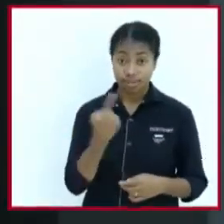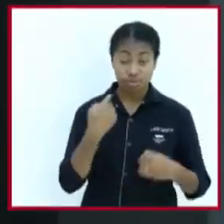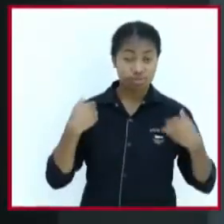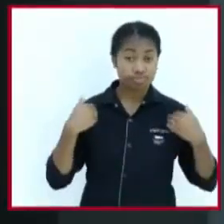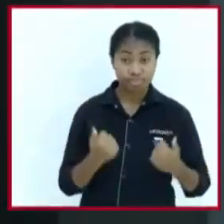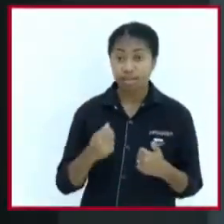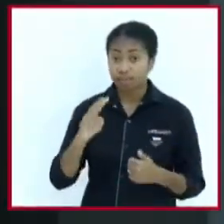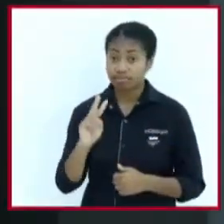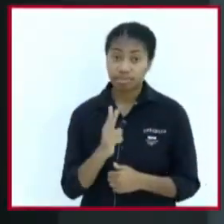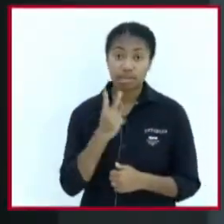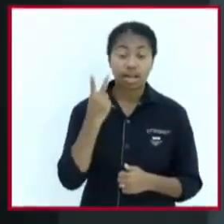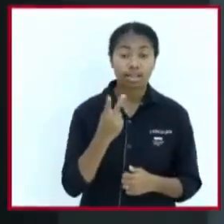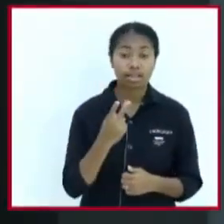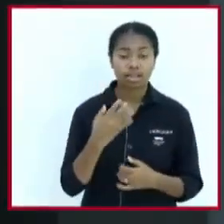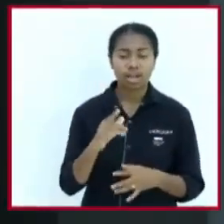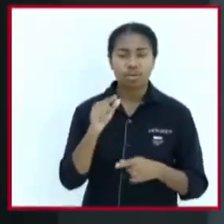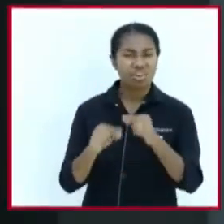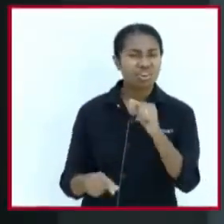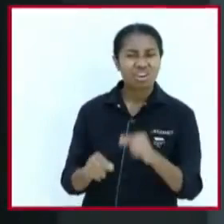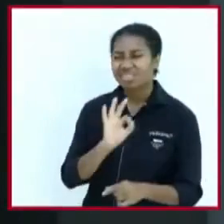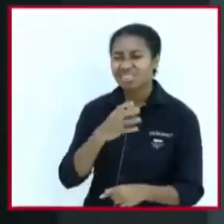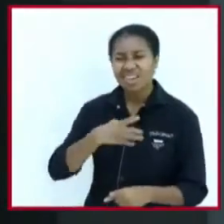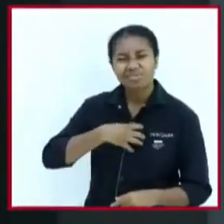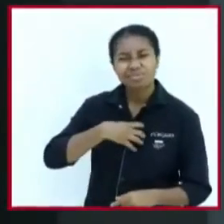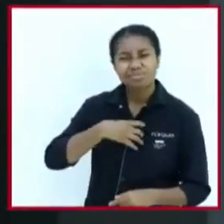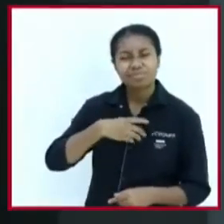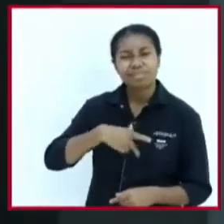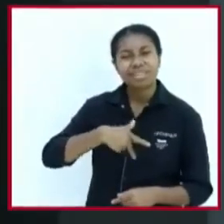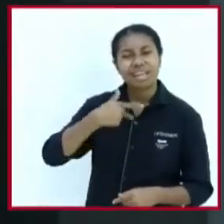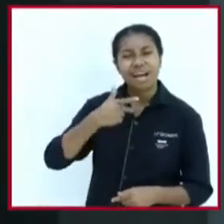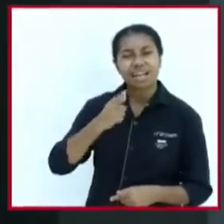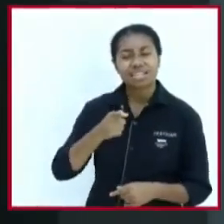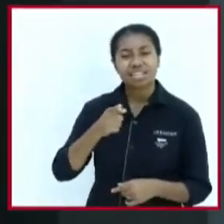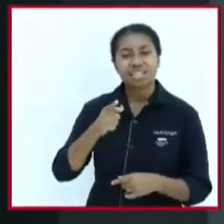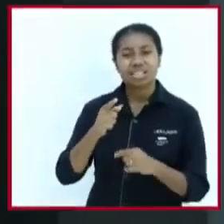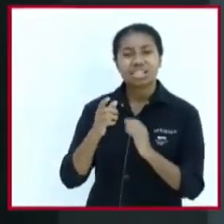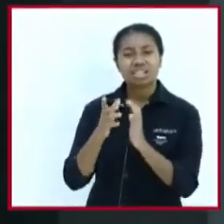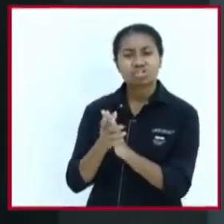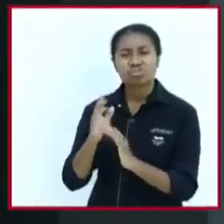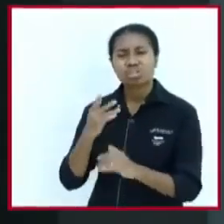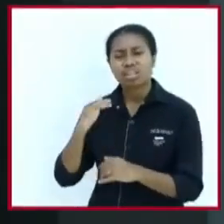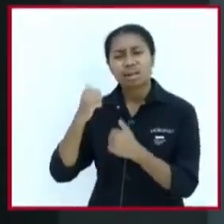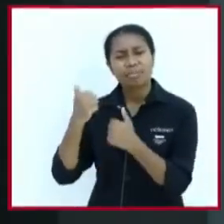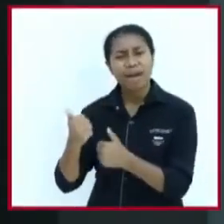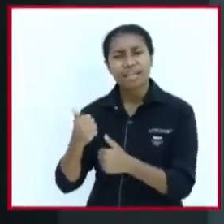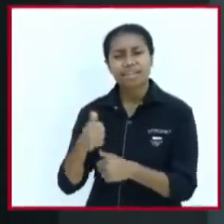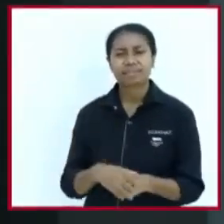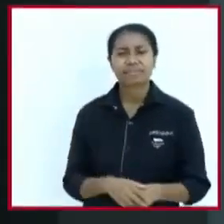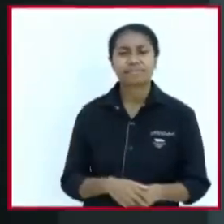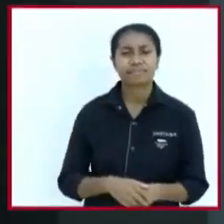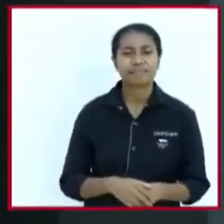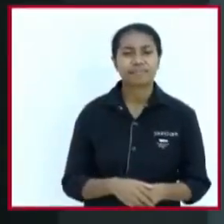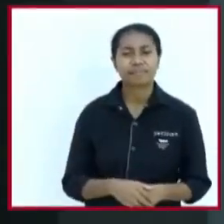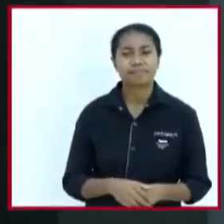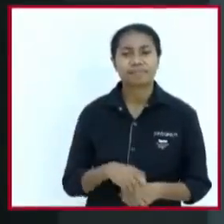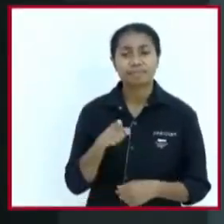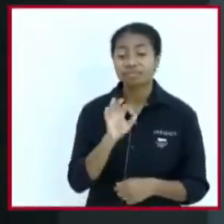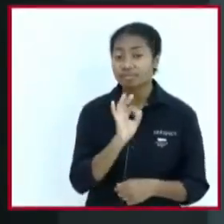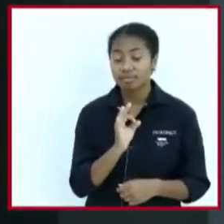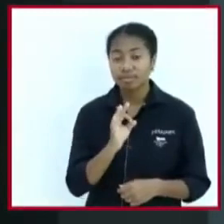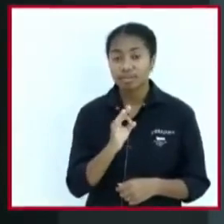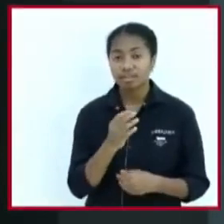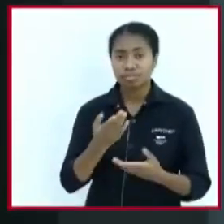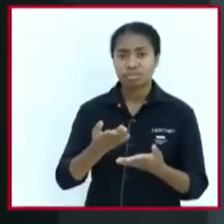bisa terjadi karena orang tidak menyadari Kristus yang terbaik face-to-face dia tidak menyadari betapa